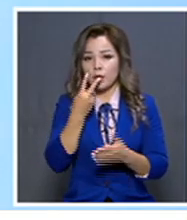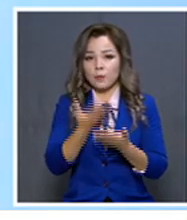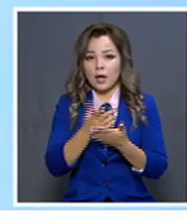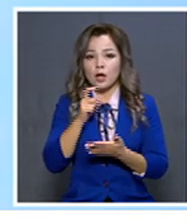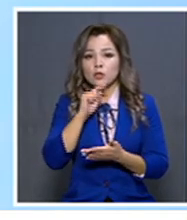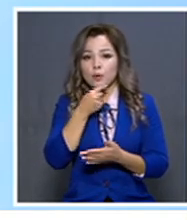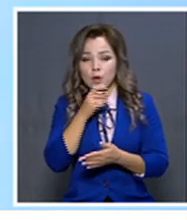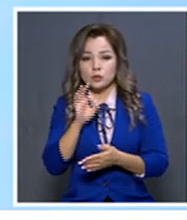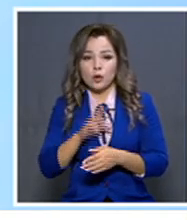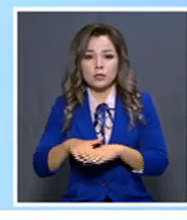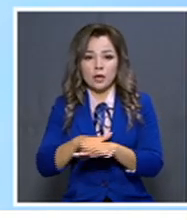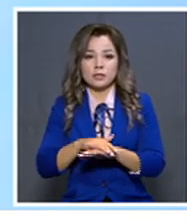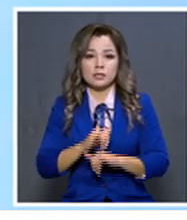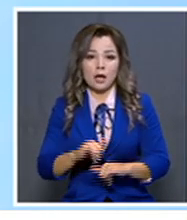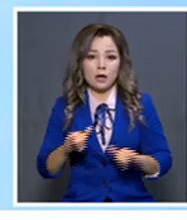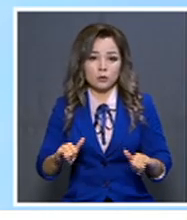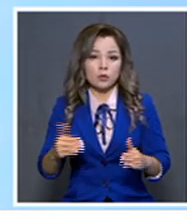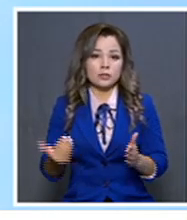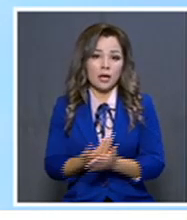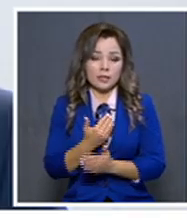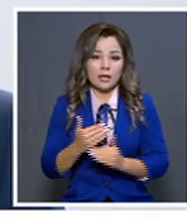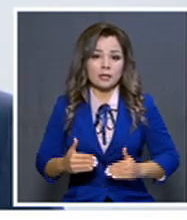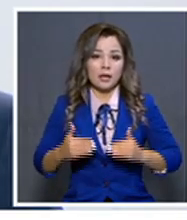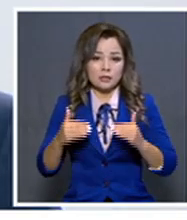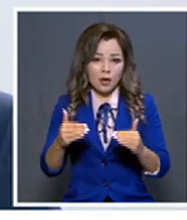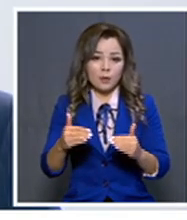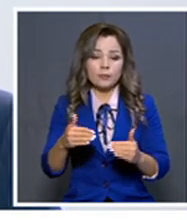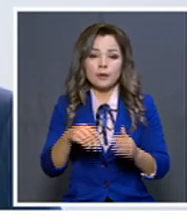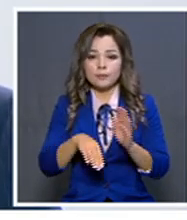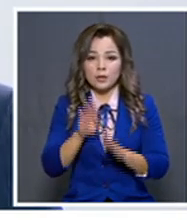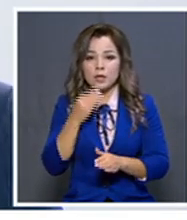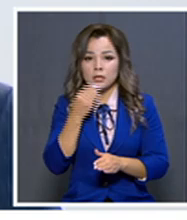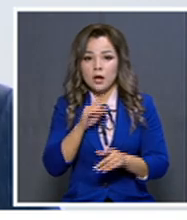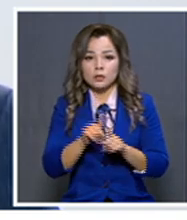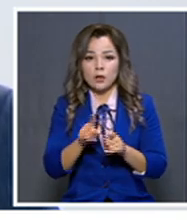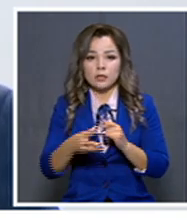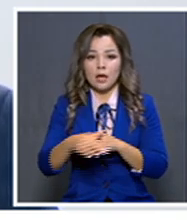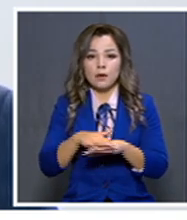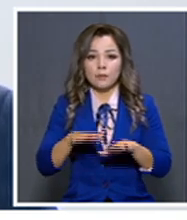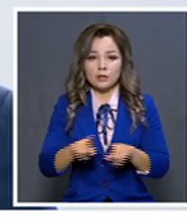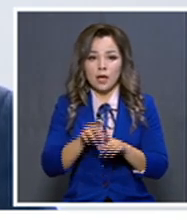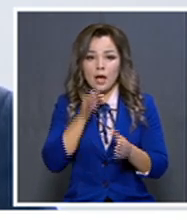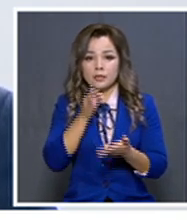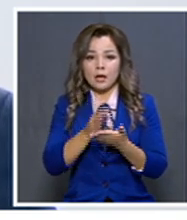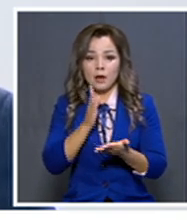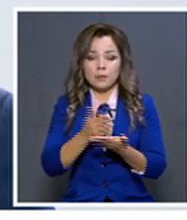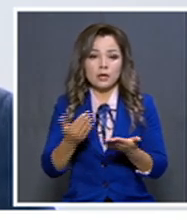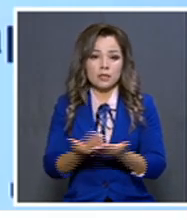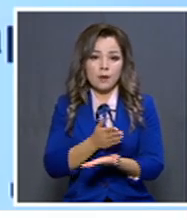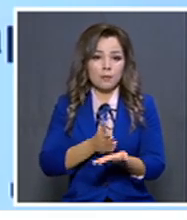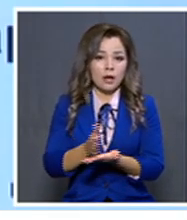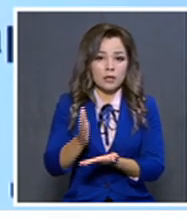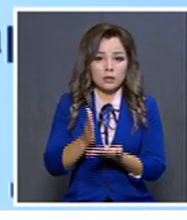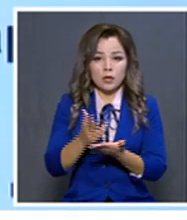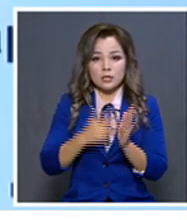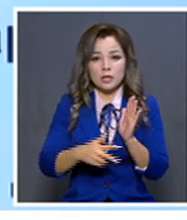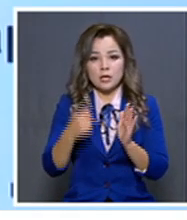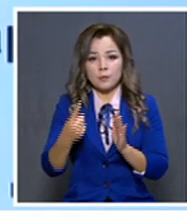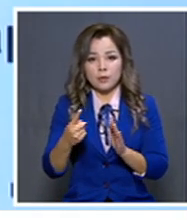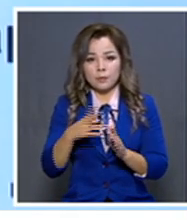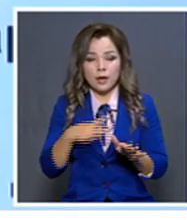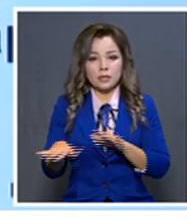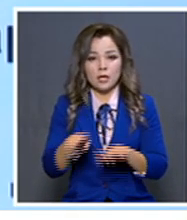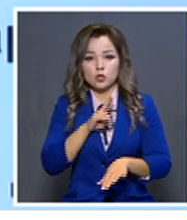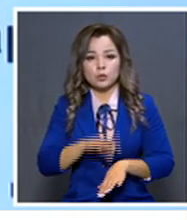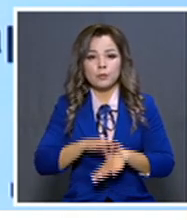экономика, әлеуметтік жаңғырудың жаңа кезеңі және мықты өңірлер, мықты ел. Аталған бағыттар жалпы 81